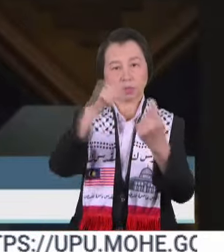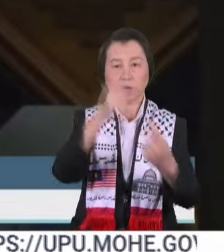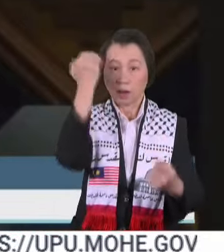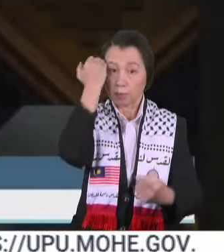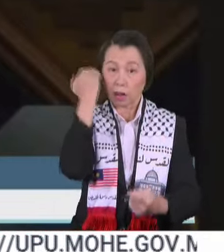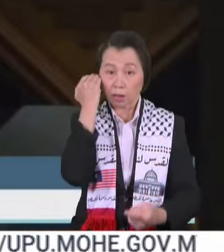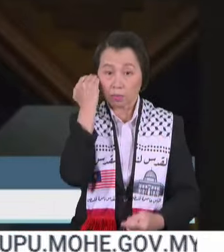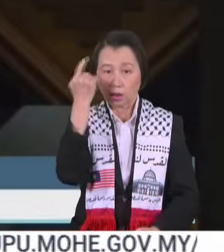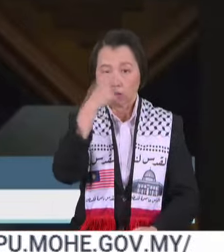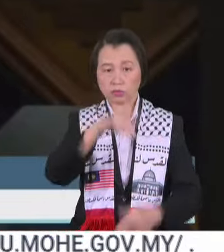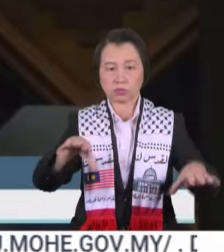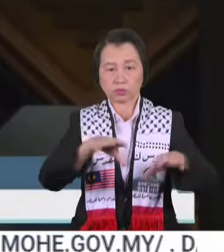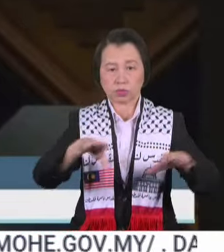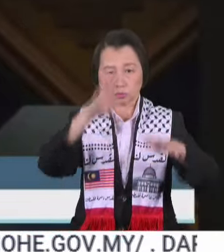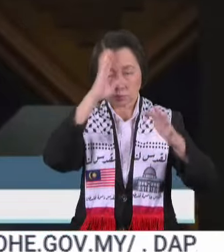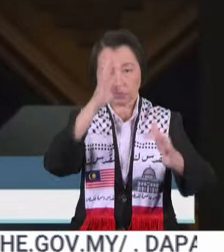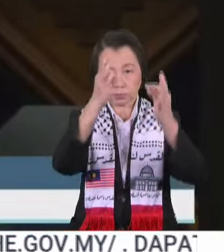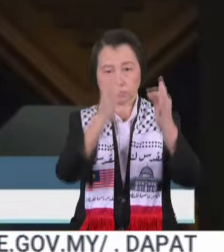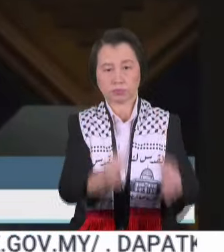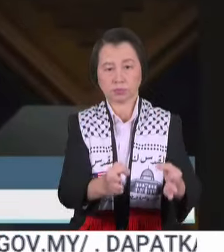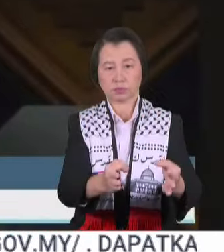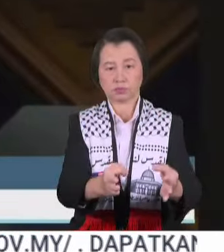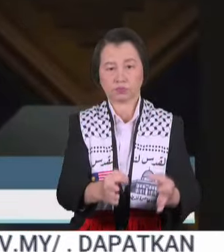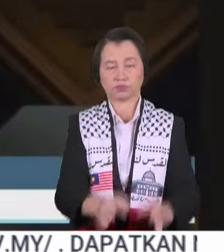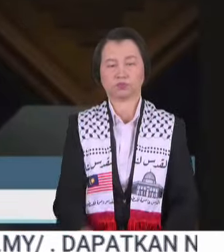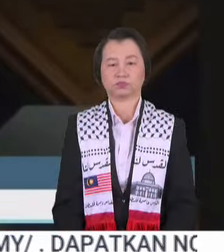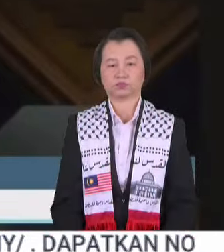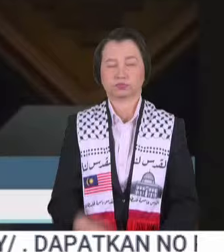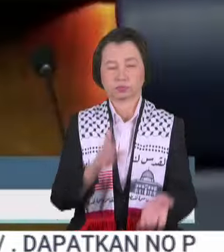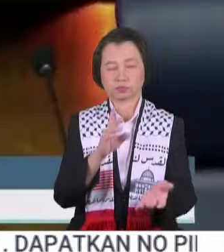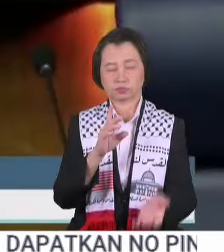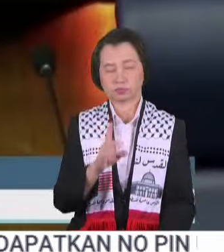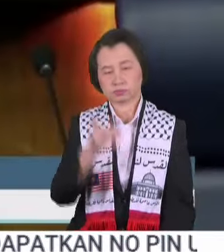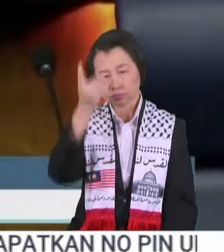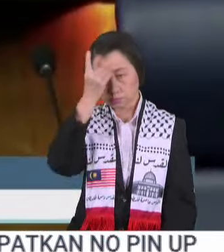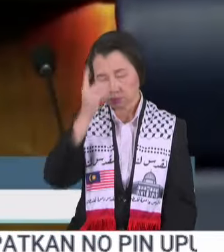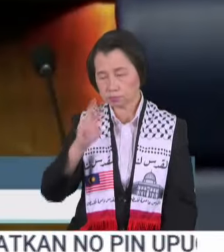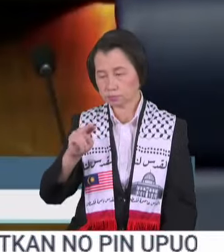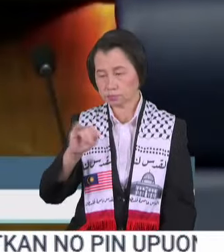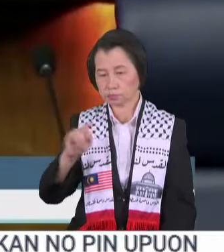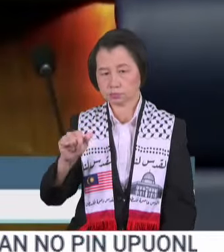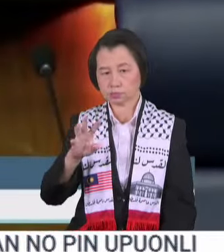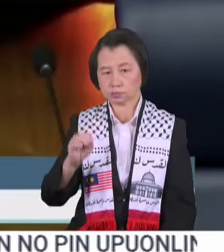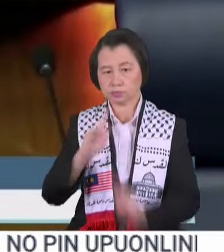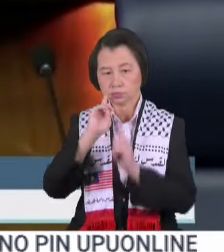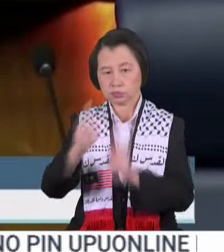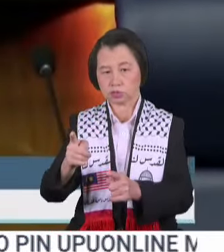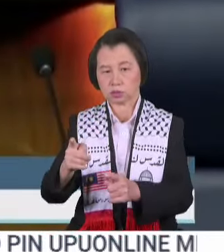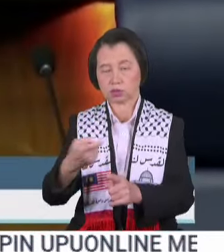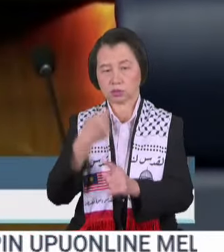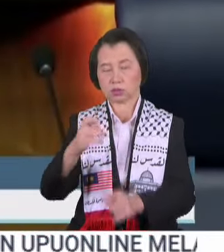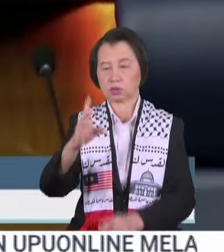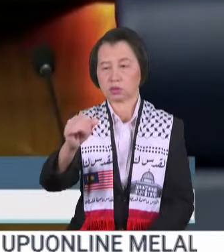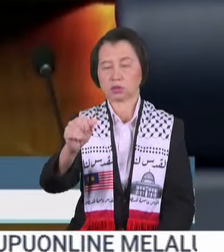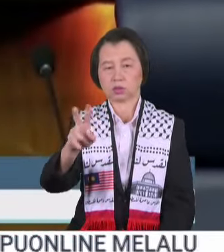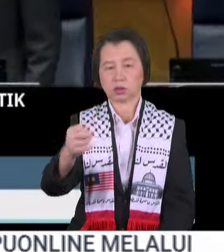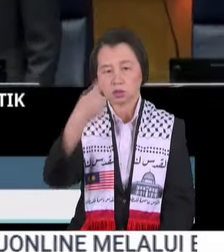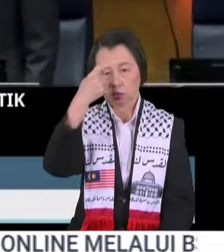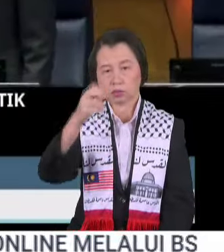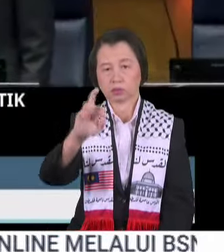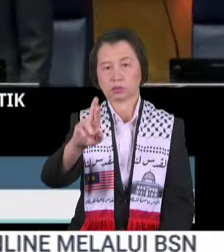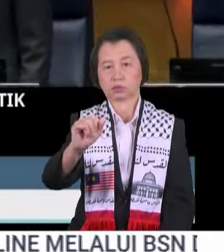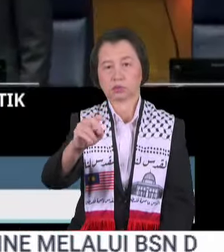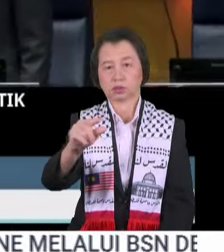untuk membuat keputusan. Datuk Nizam menyatakan demikian ketika menjawab soalan tambahan adun dilantik Datuk Raimi